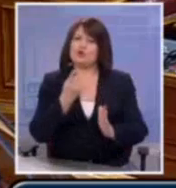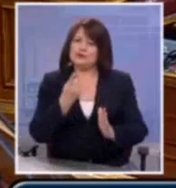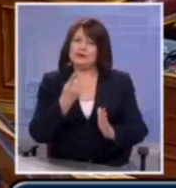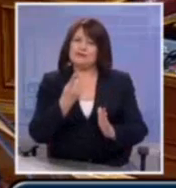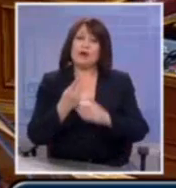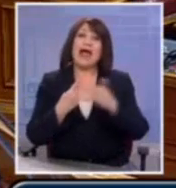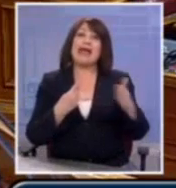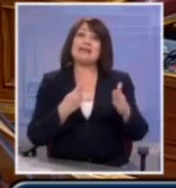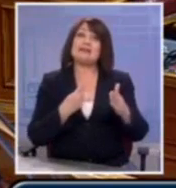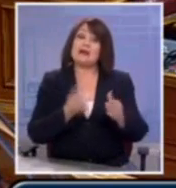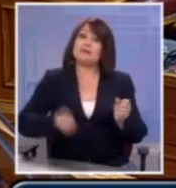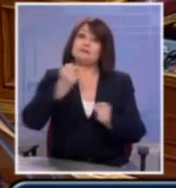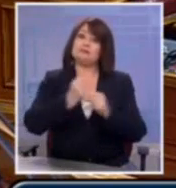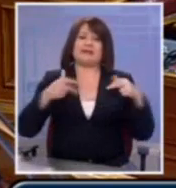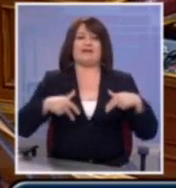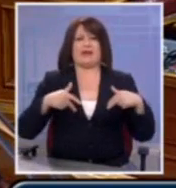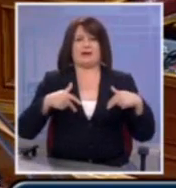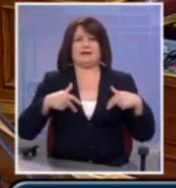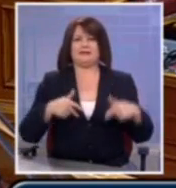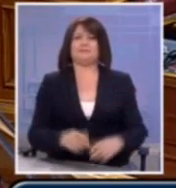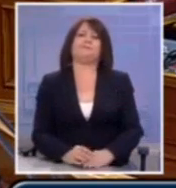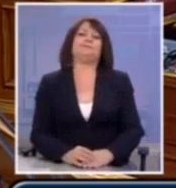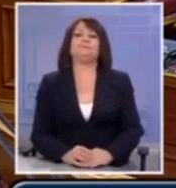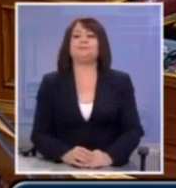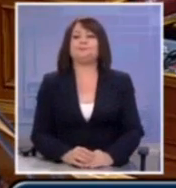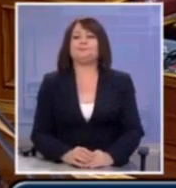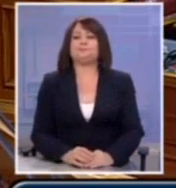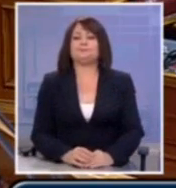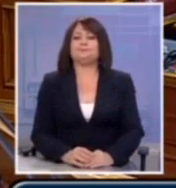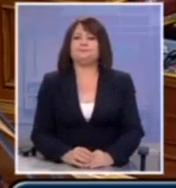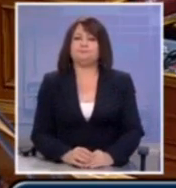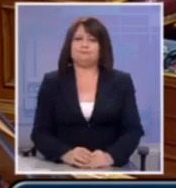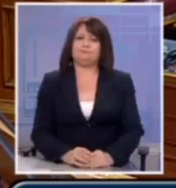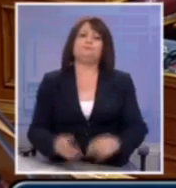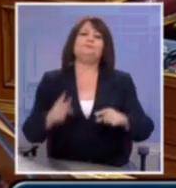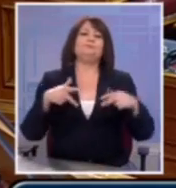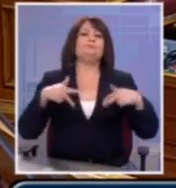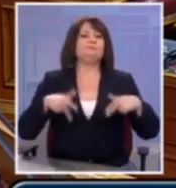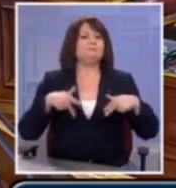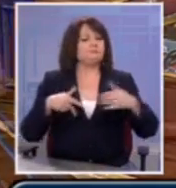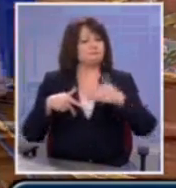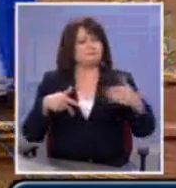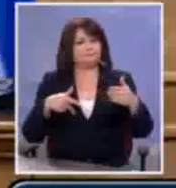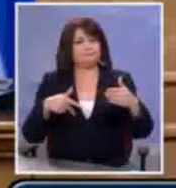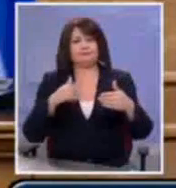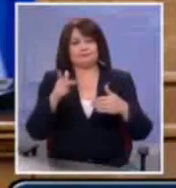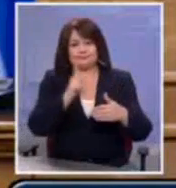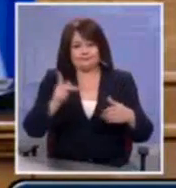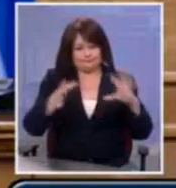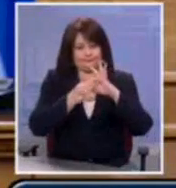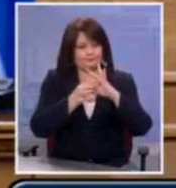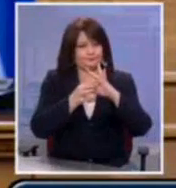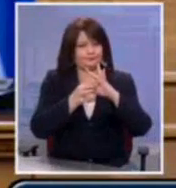η αριστερά στην πατρίδα μας. Και επειδή η σχέση της αριστερής κυβέρνησης με την κοινωνία δεν μπορεί παρά να